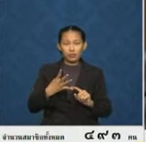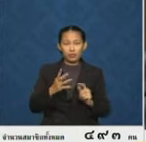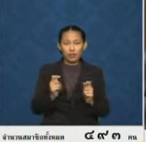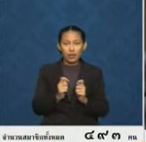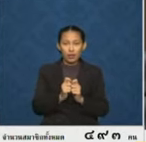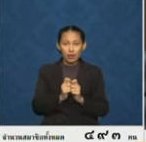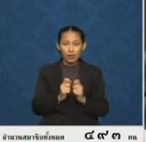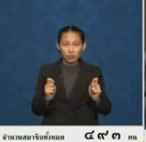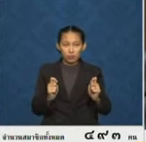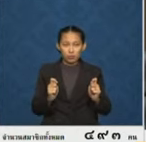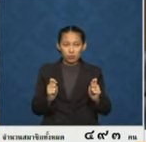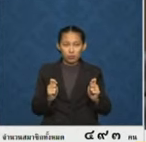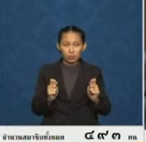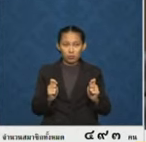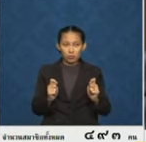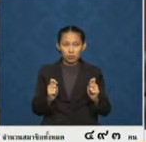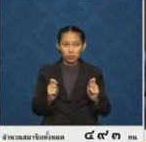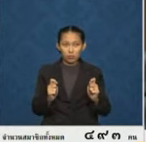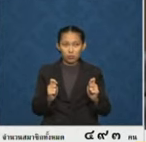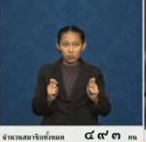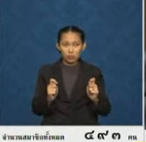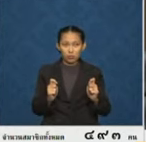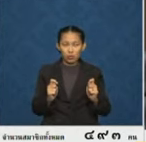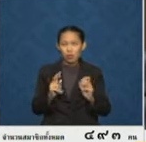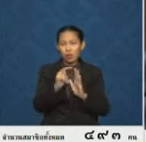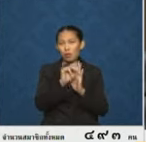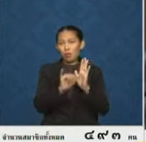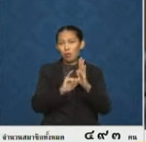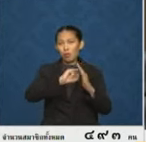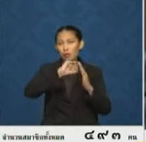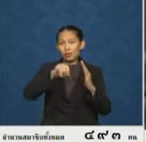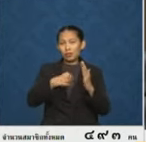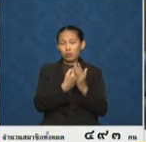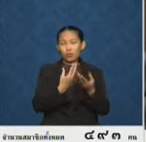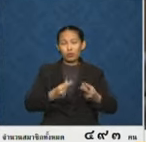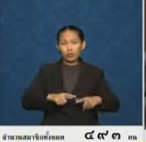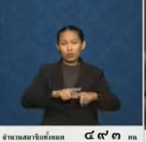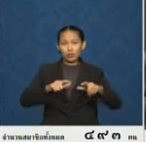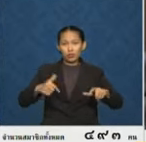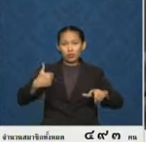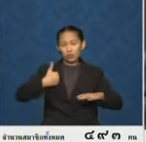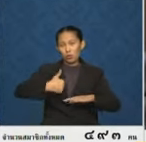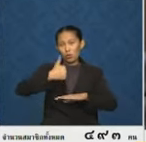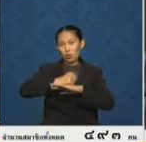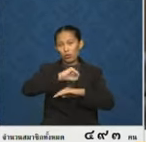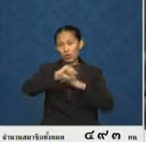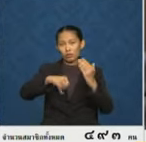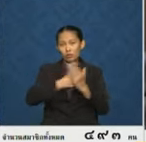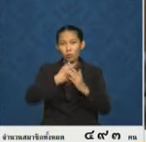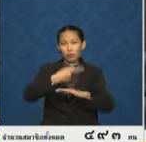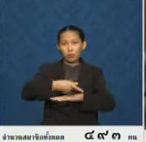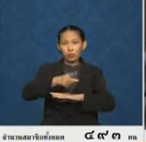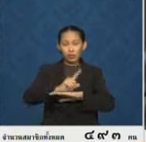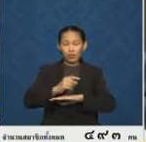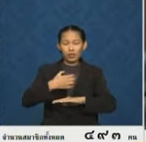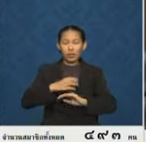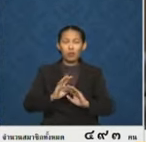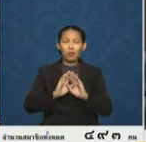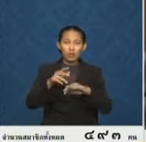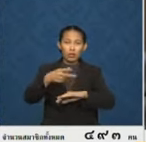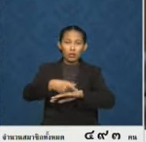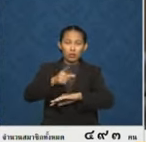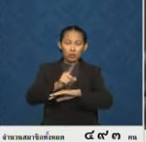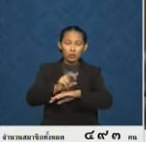อนุกรรมการนโยบายที่ดินจังหวัดหรือคสชมีท่านผู้วารจังหวัดเป็นประธานจึงฝากเรียนท่าน